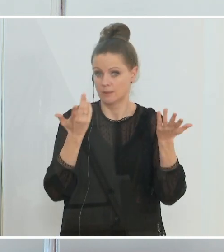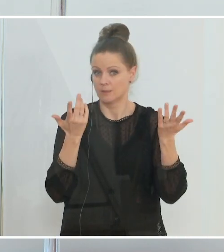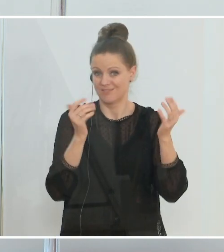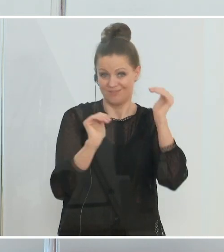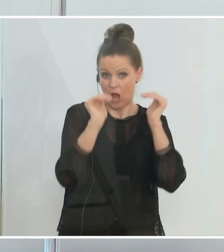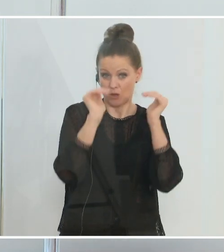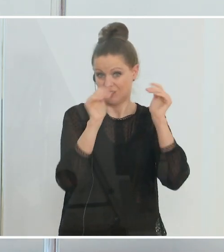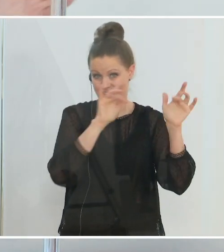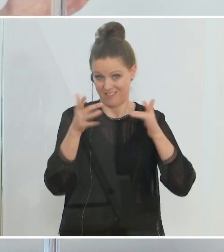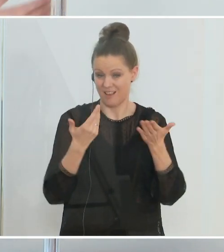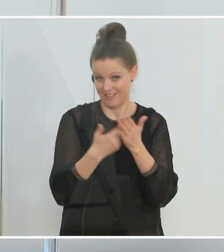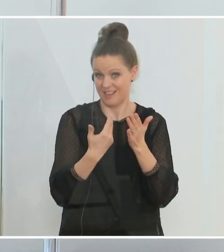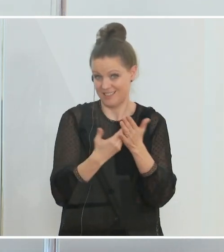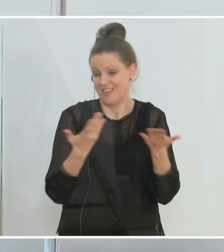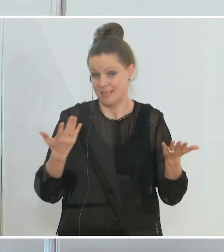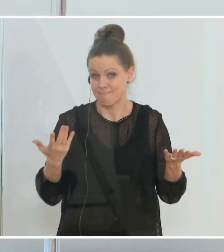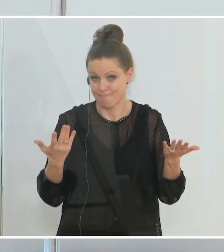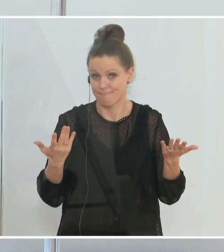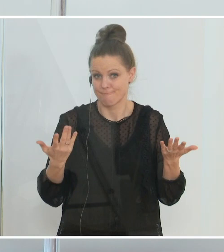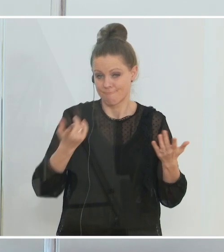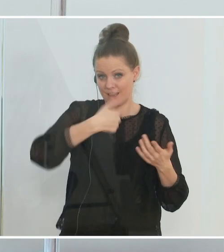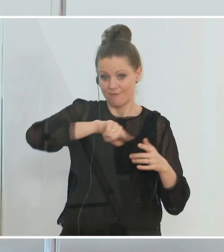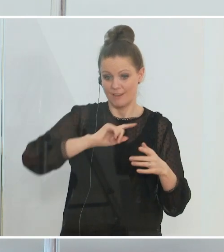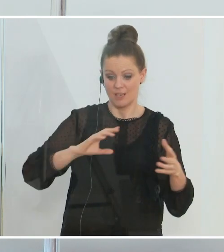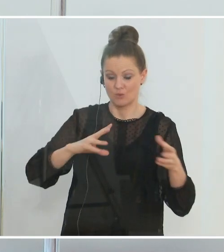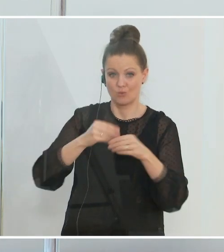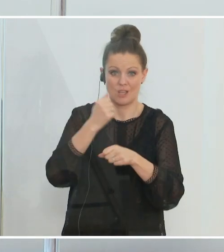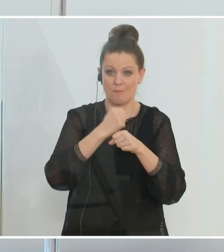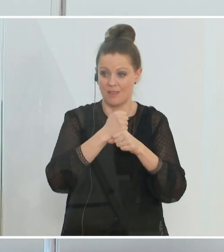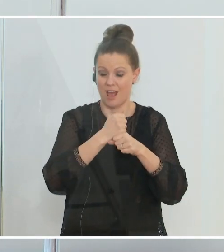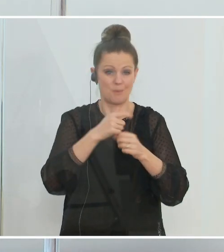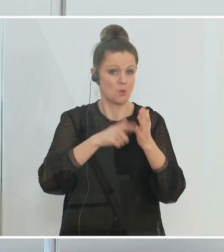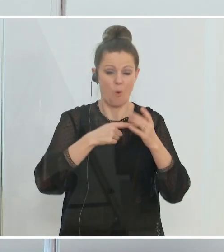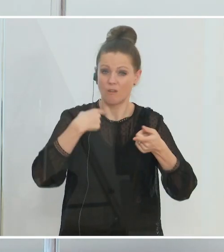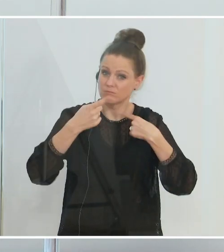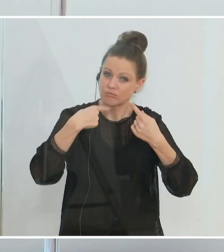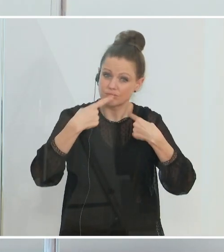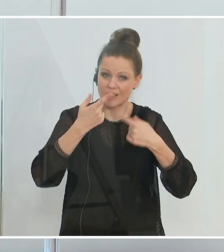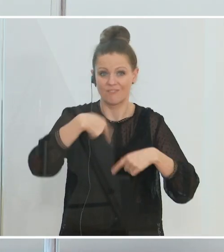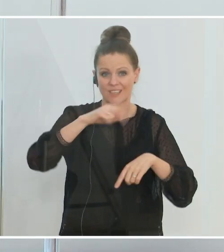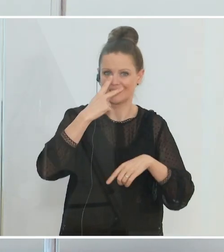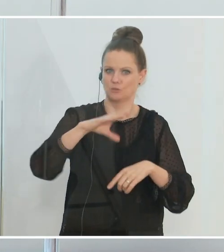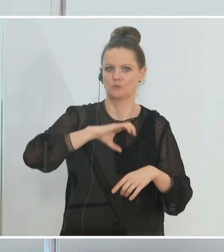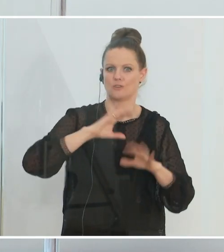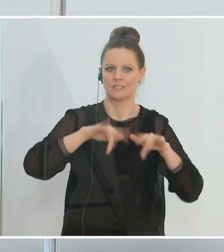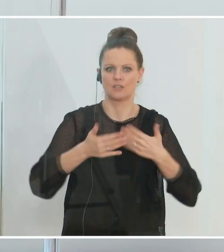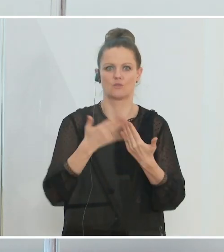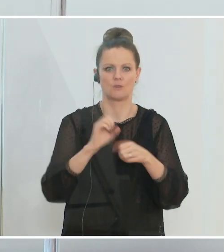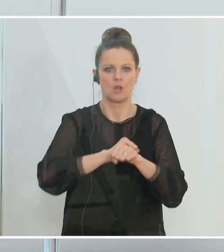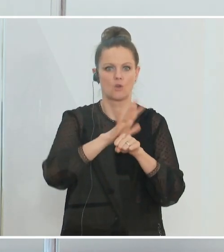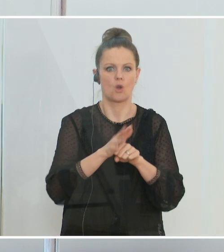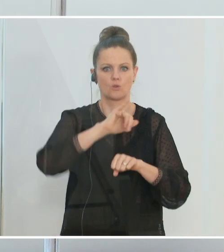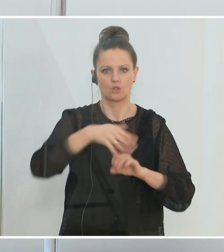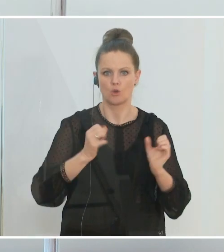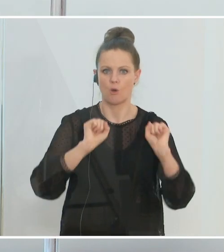sich einfach ausgleicht. Und das ist auch etwas, was wir in unserer Zusammenarbeit oft besprechen, wo wir jetzt auch eine Chance sehen, beispielsweise mit der